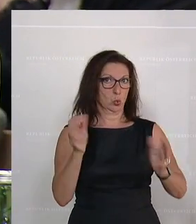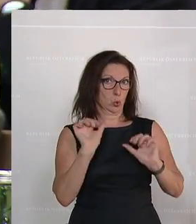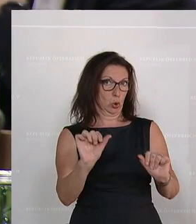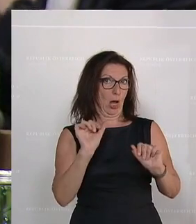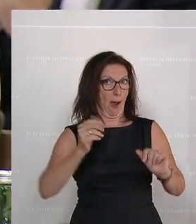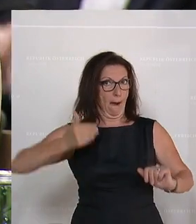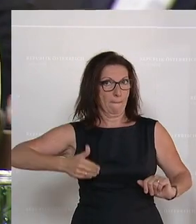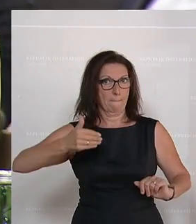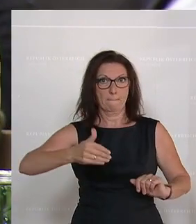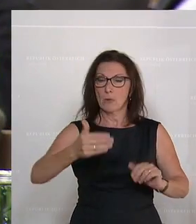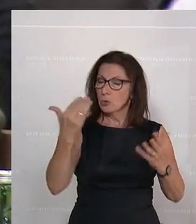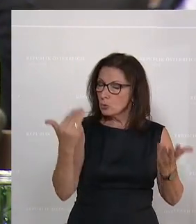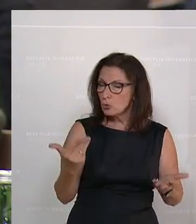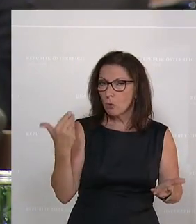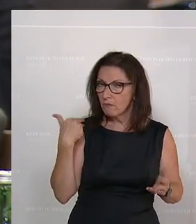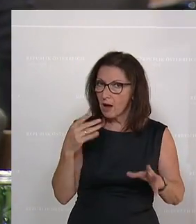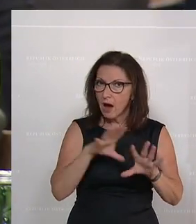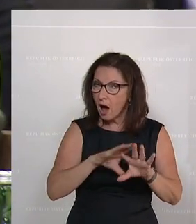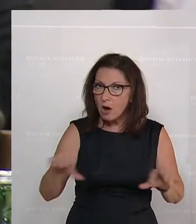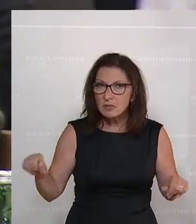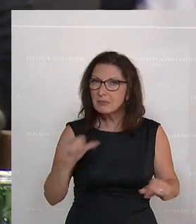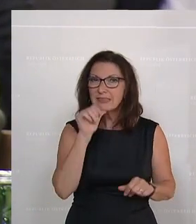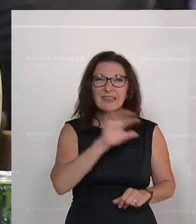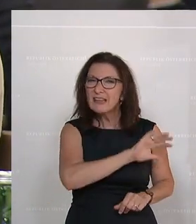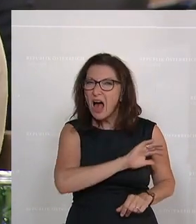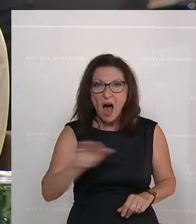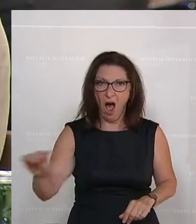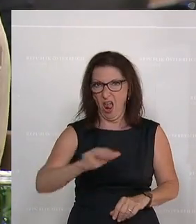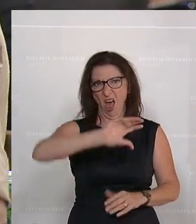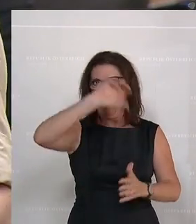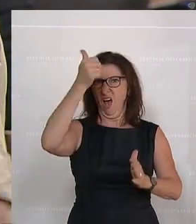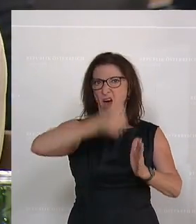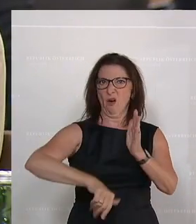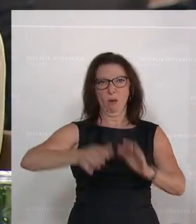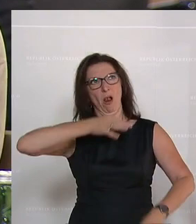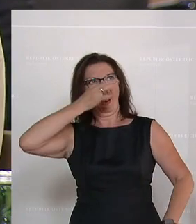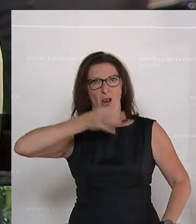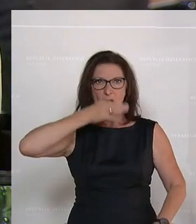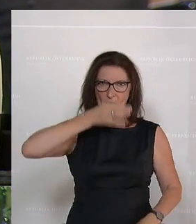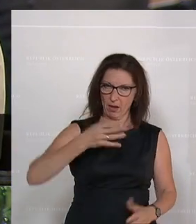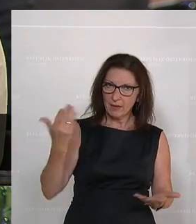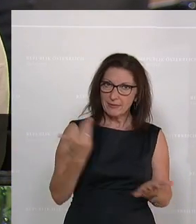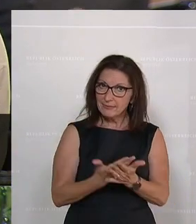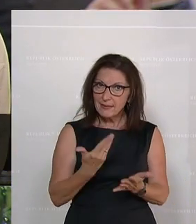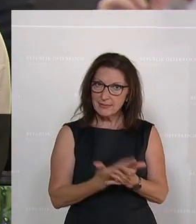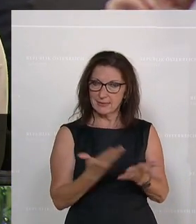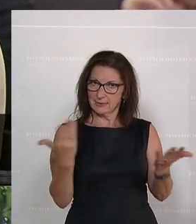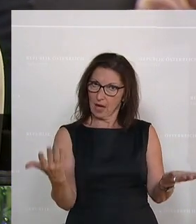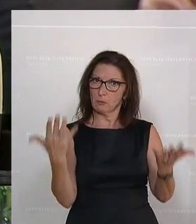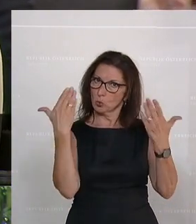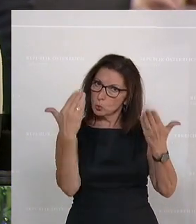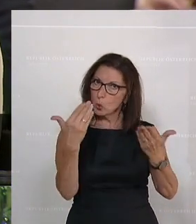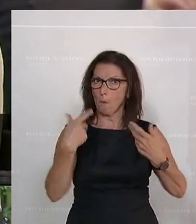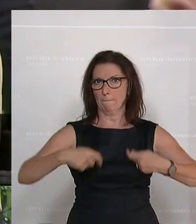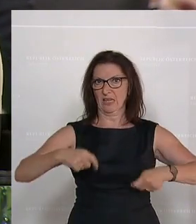auch der vereinbarung dass wir das nicht alle auf einmal reden und dementsprechend entspricht das auch der vorgangsweise wie sie in der